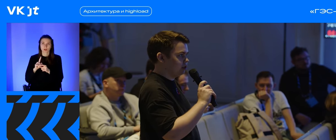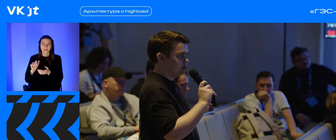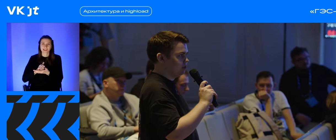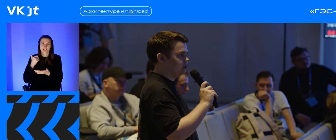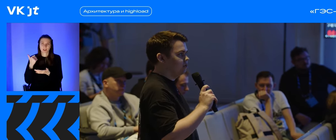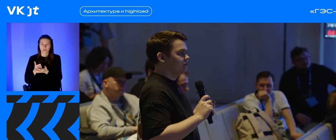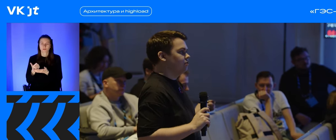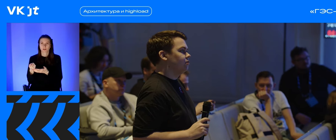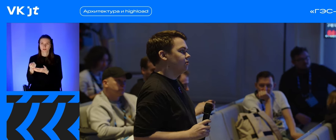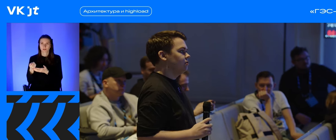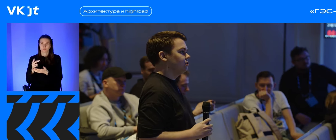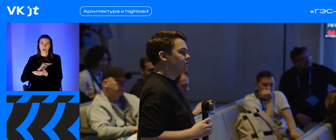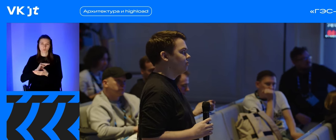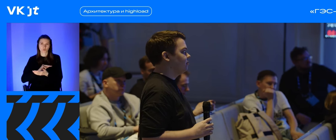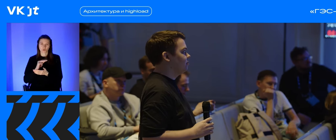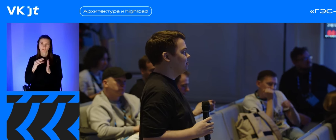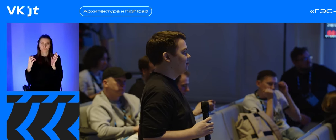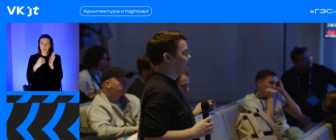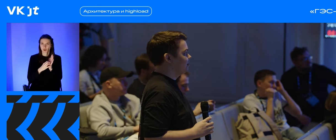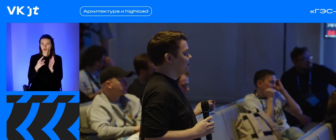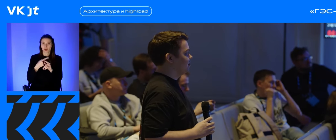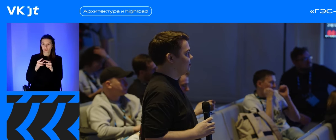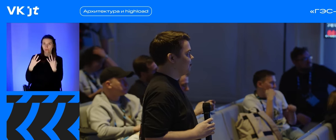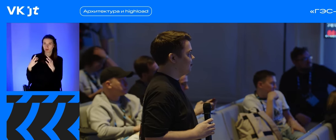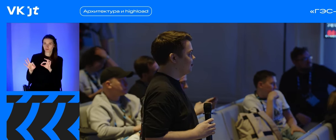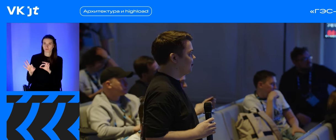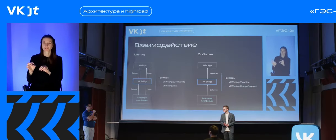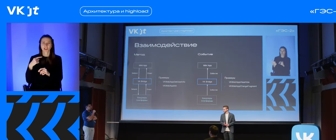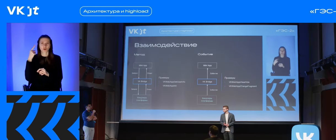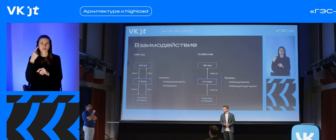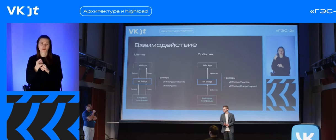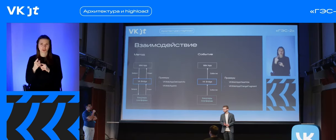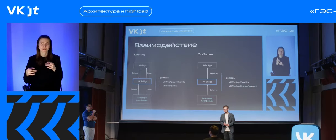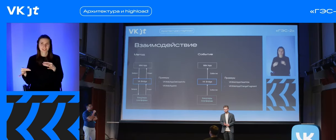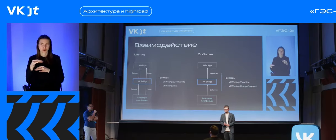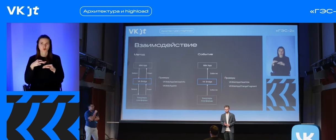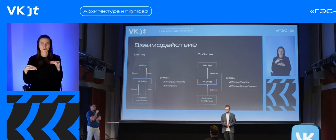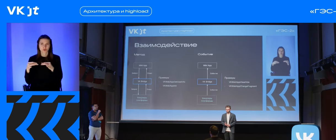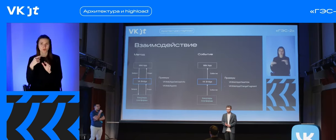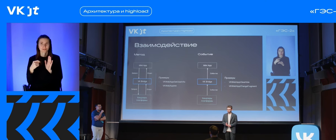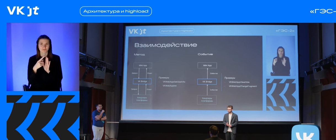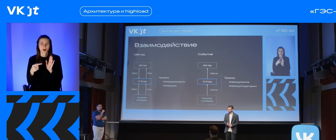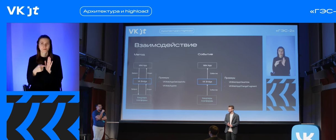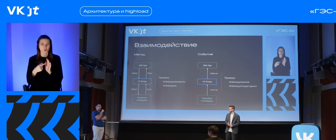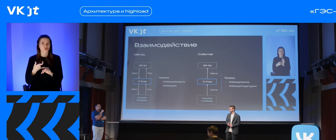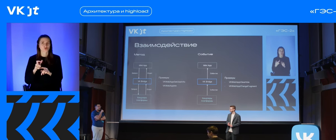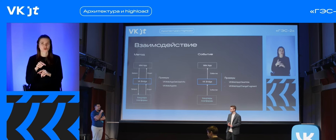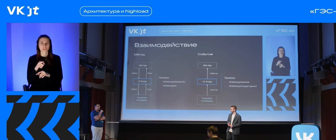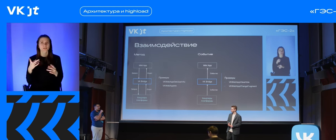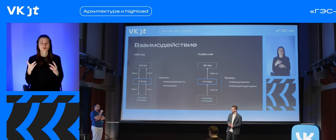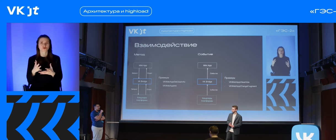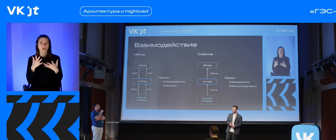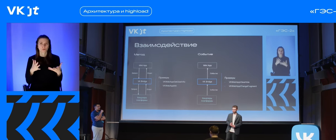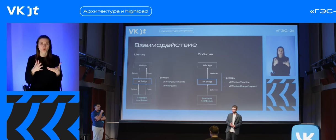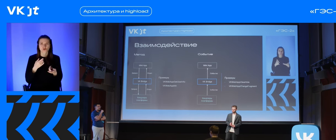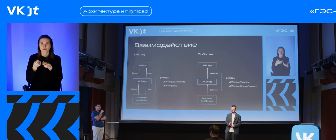после бактрекера. Я думаю, что вот этот конкретно вопрос дискуссионный очень, да, то есть здесь нужно гораздо больше